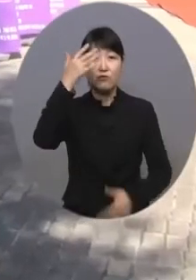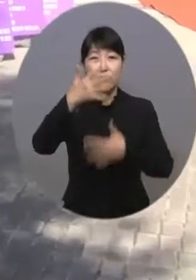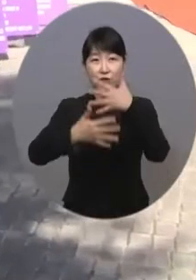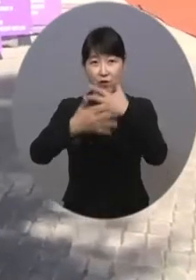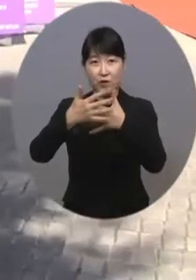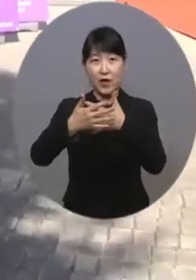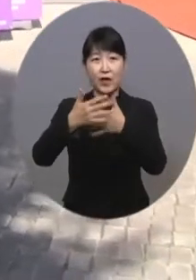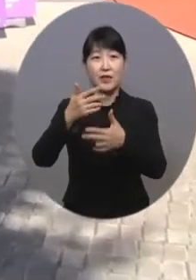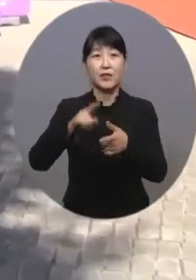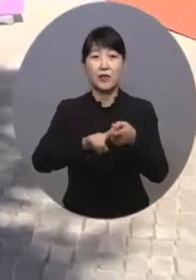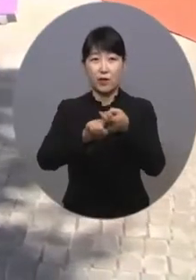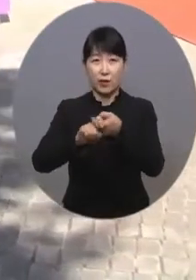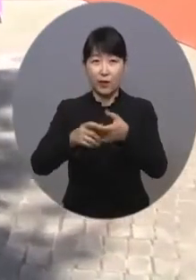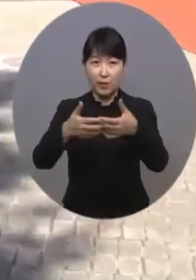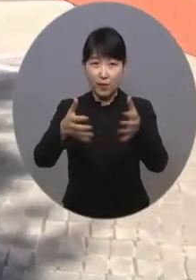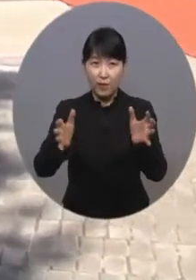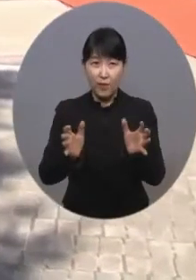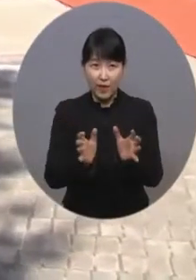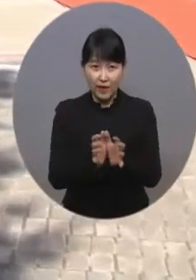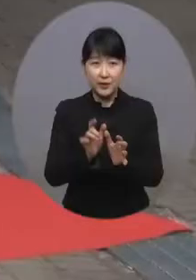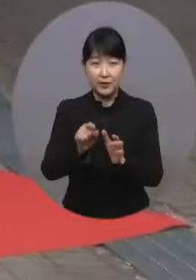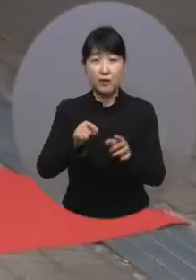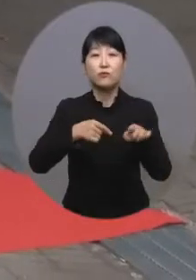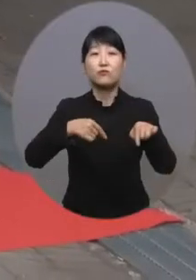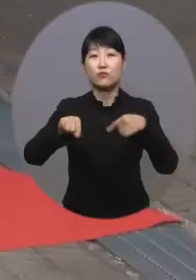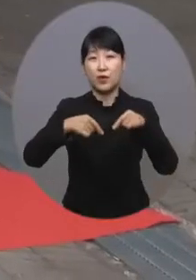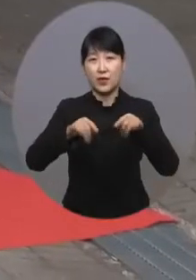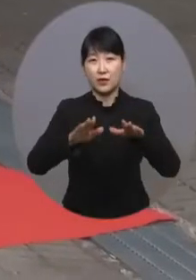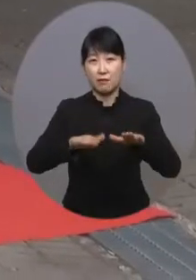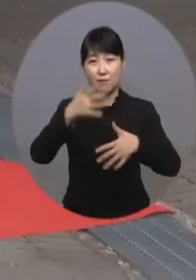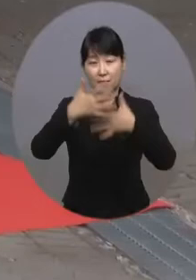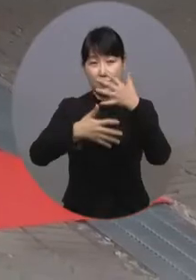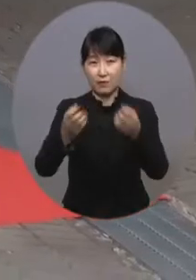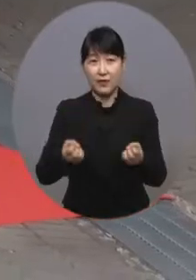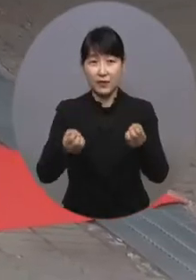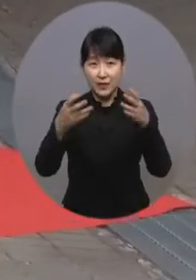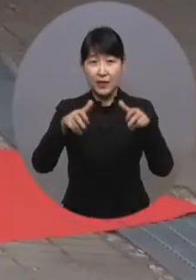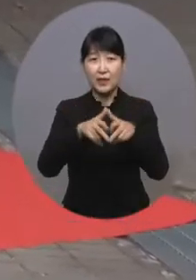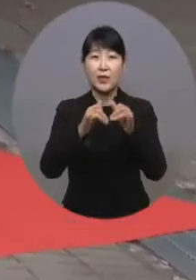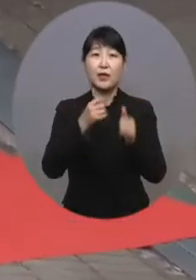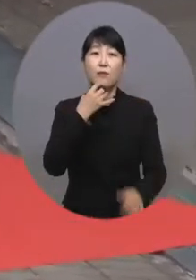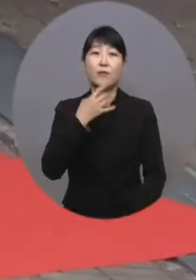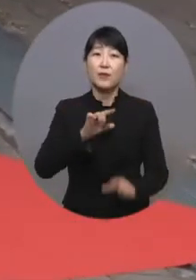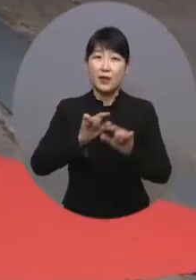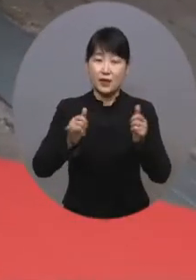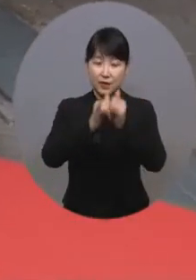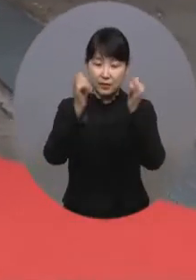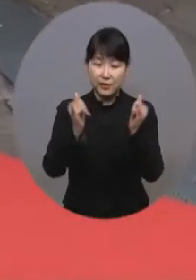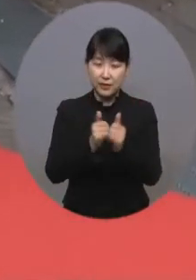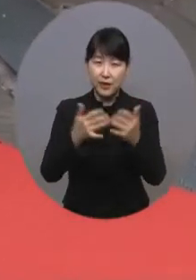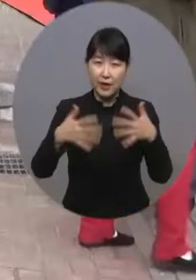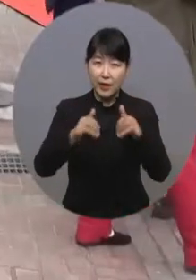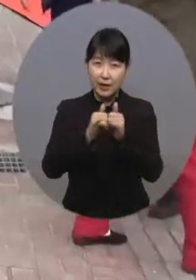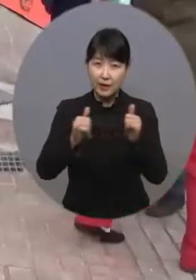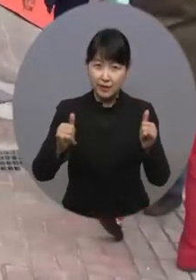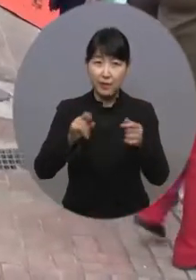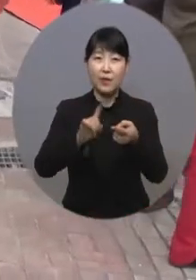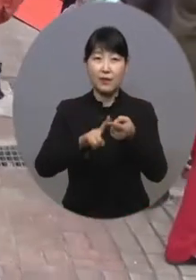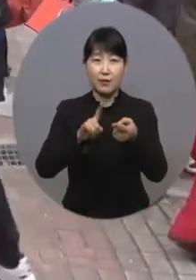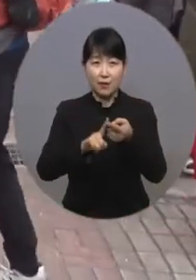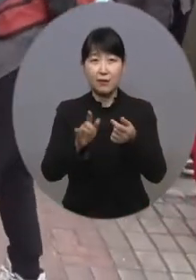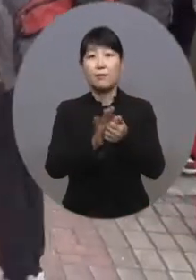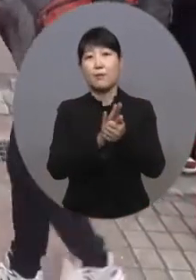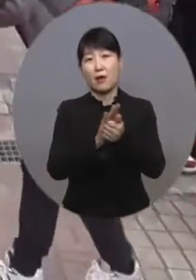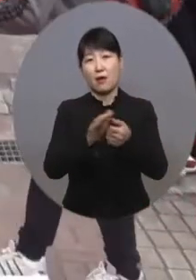주최, 영화제 집행위 주관으로 진행된 이번 영화제는 장애인을 비롯한 사회적 약자 모두를 한 번 더 배려해